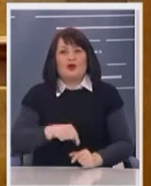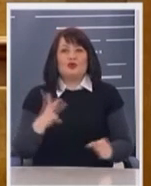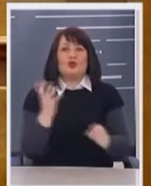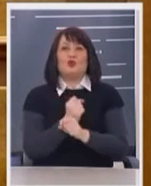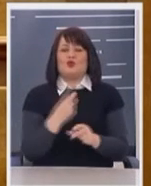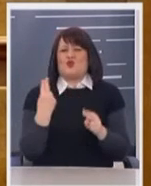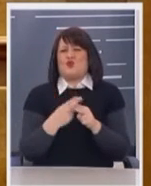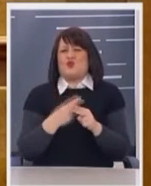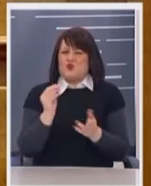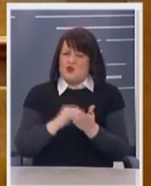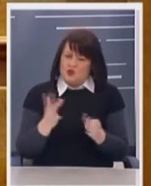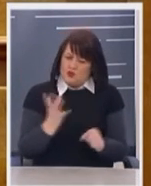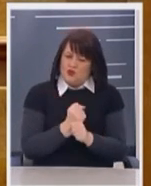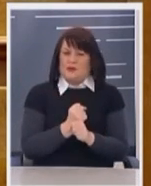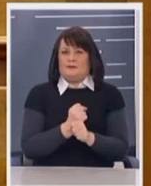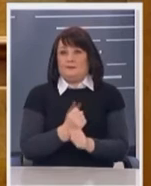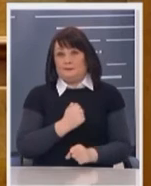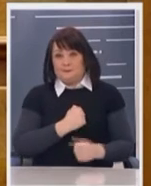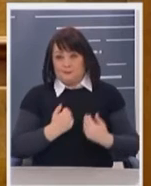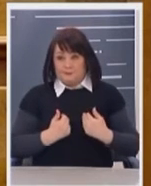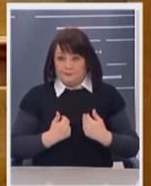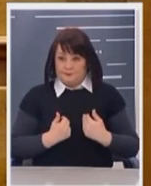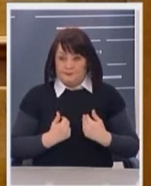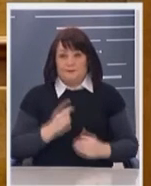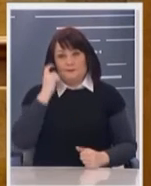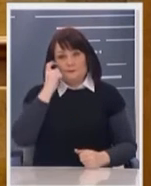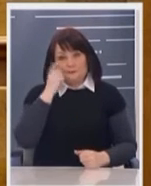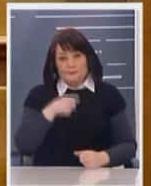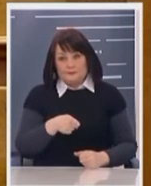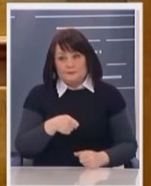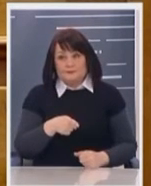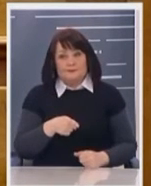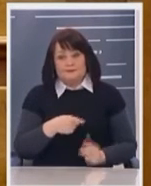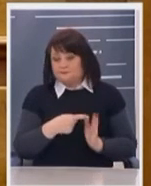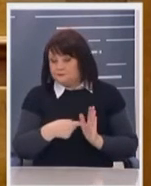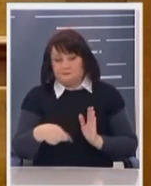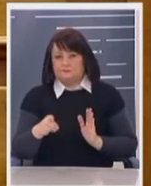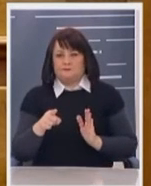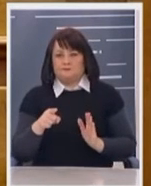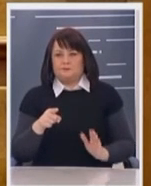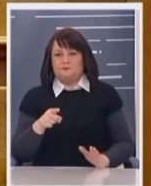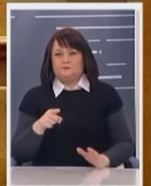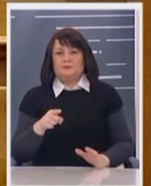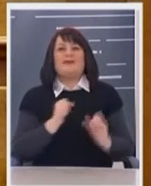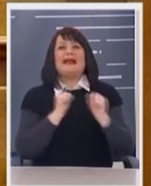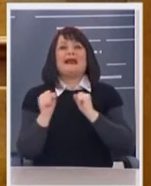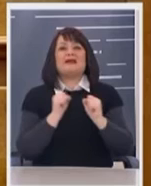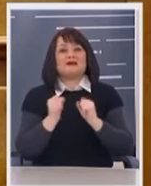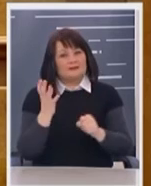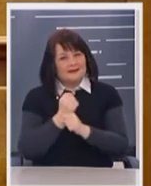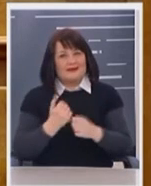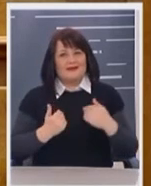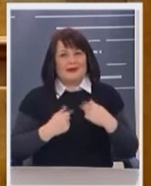κατά την άποψή μου, και ιδίως αν σκεφτεί κανείς ότι το καταφέραμε στην περίοδο της κρίσης,